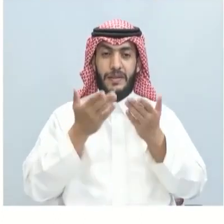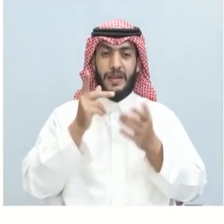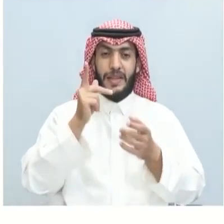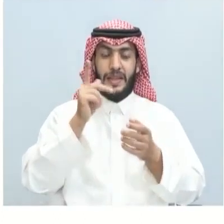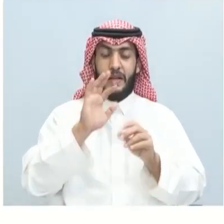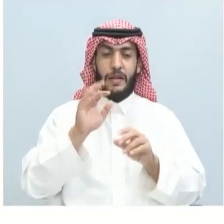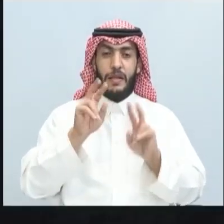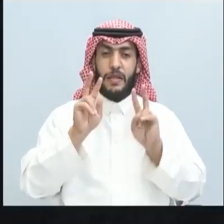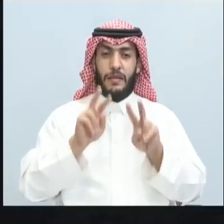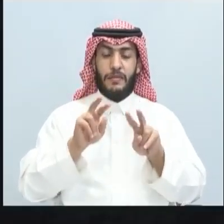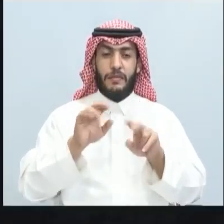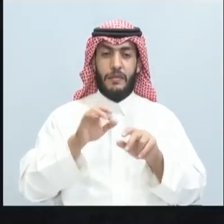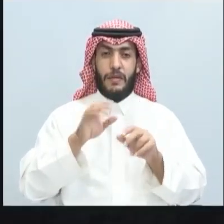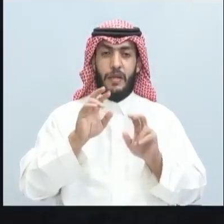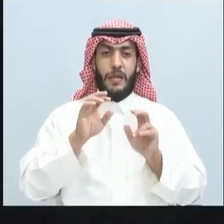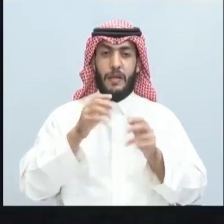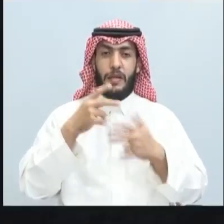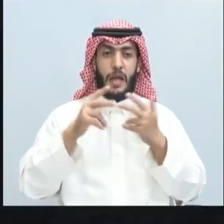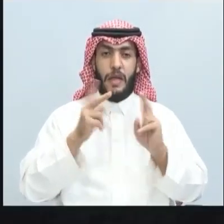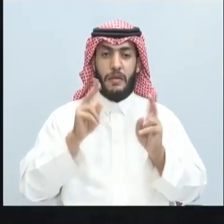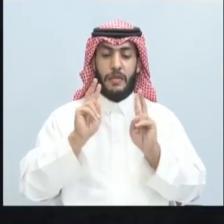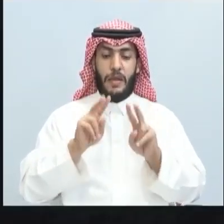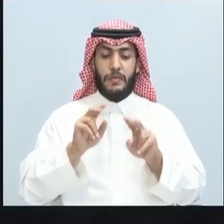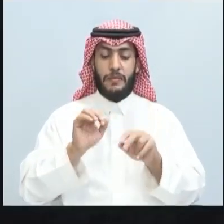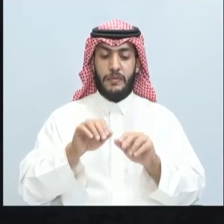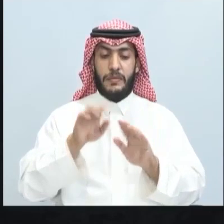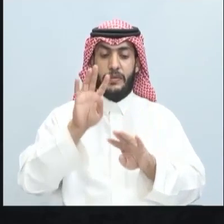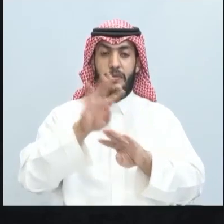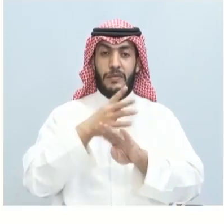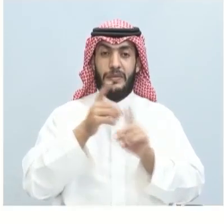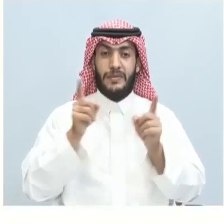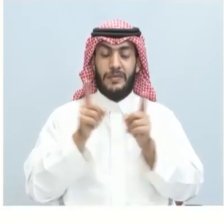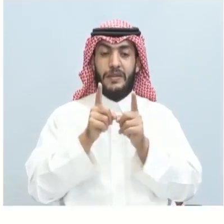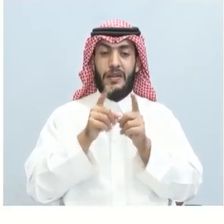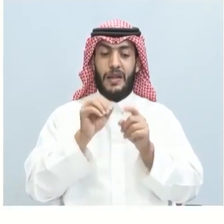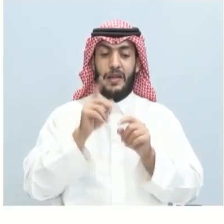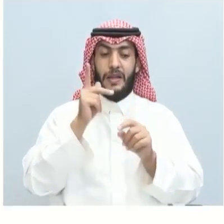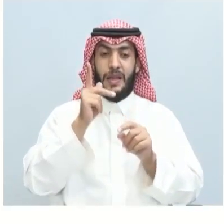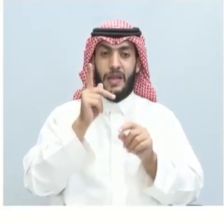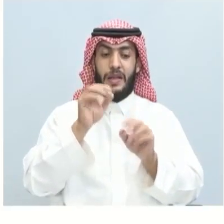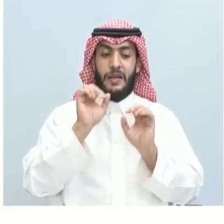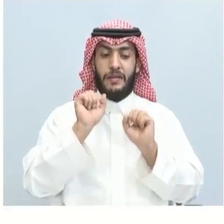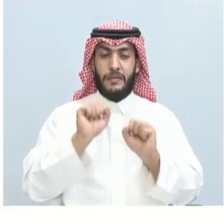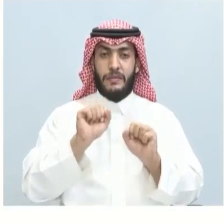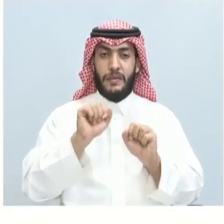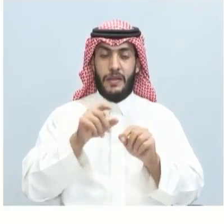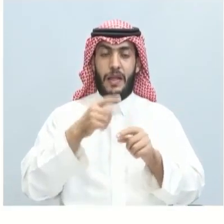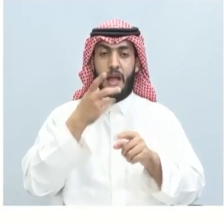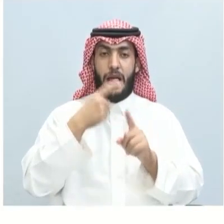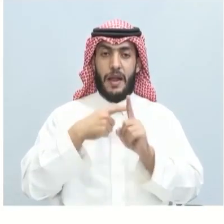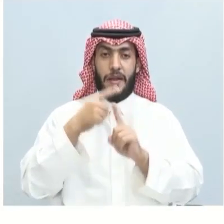لا تتاثر تبقى ثابته اذا هذا يعطيك ملخص لقيمه الكي اي كيو فقط في